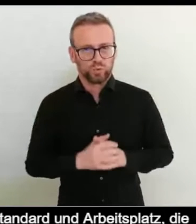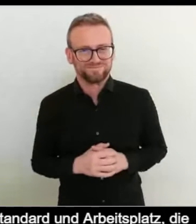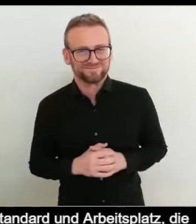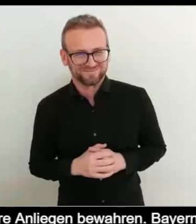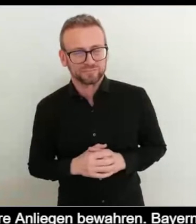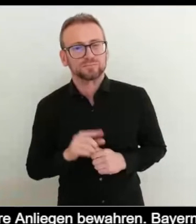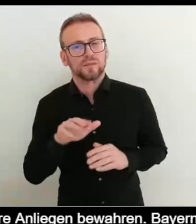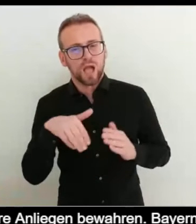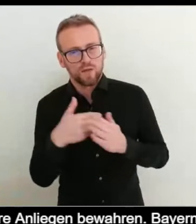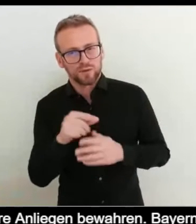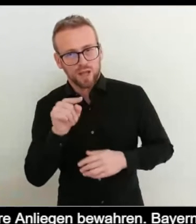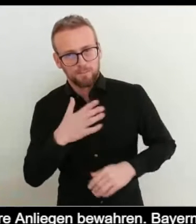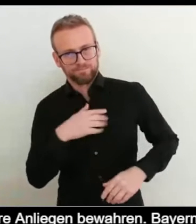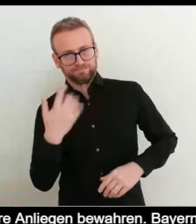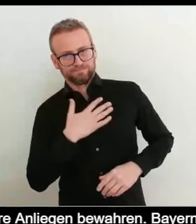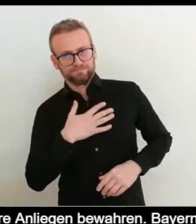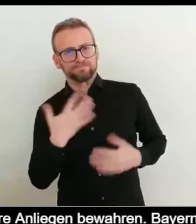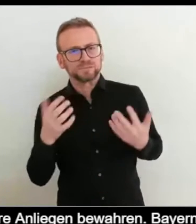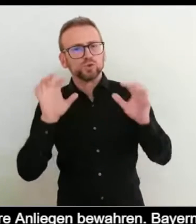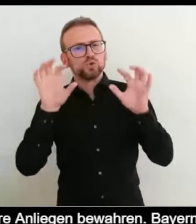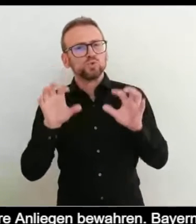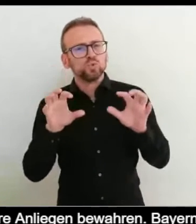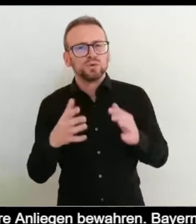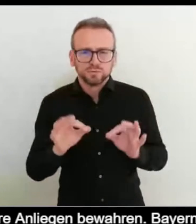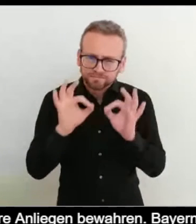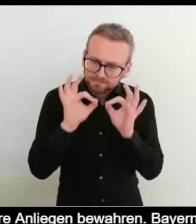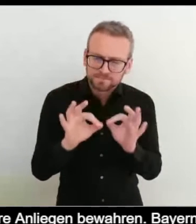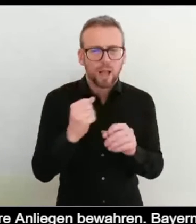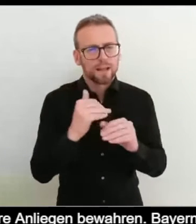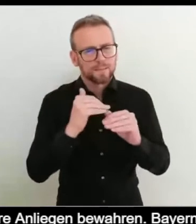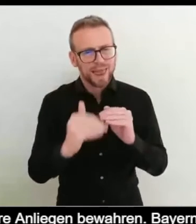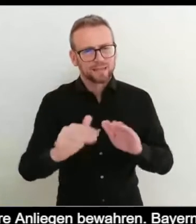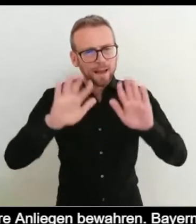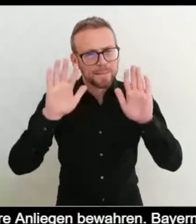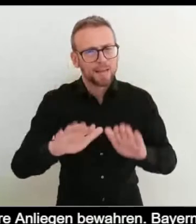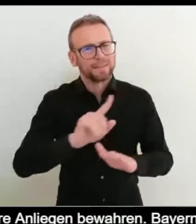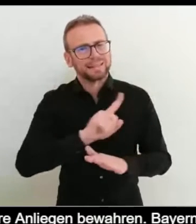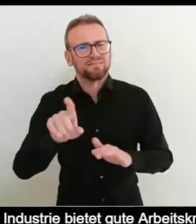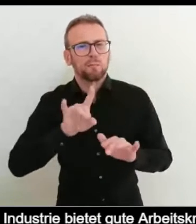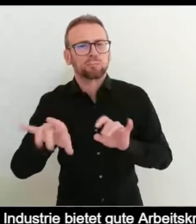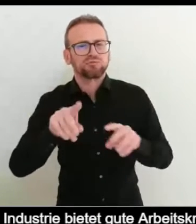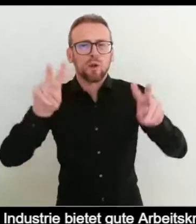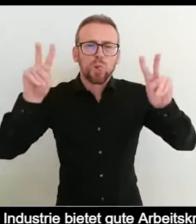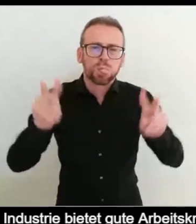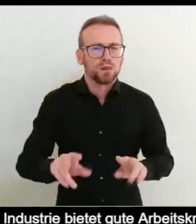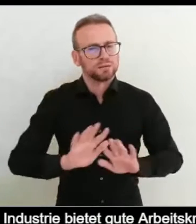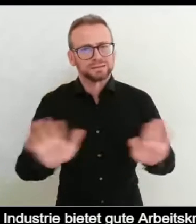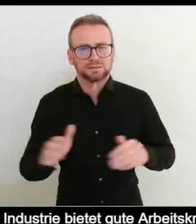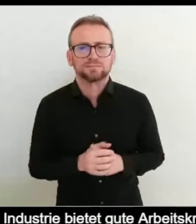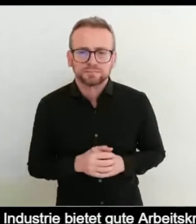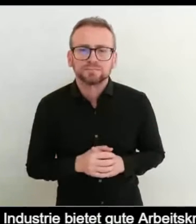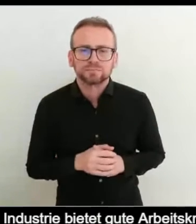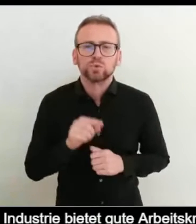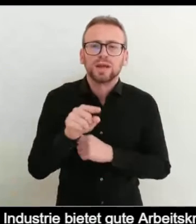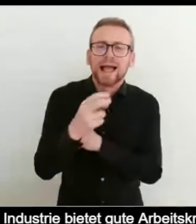beste Beitrag zum Klimaschutz weltweit ist, dass wir der Welt zeigen, dass wir das hinkriegen und gleichzeitig unseren Wohlstand nicht infrage